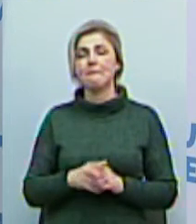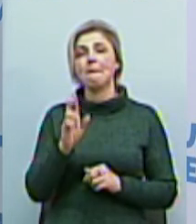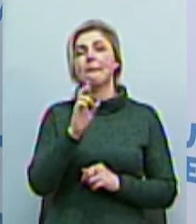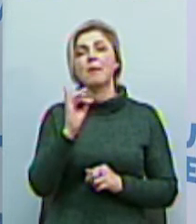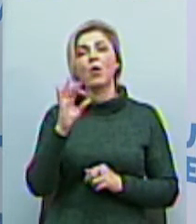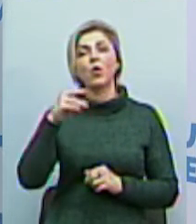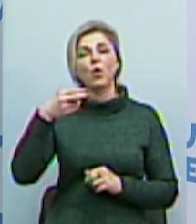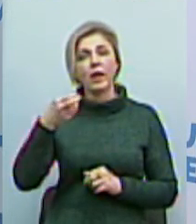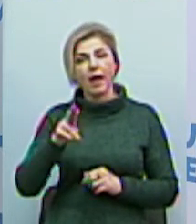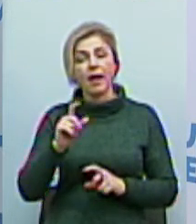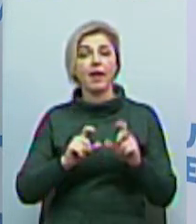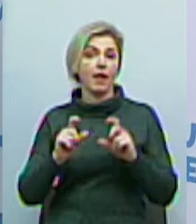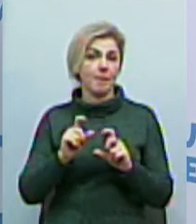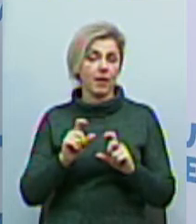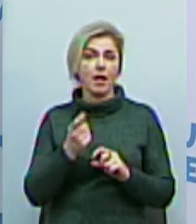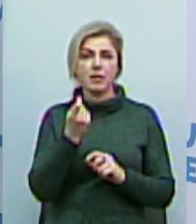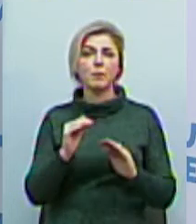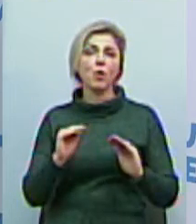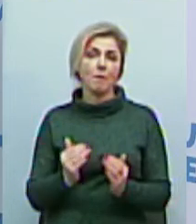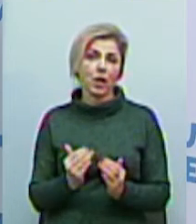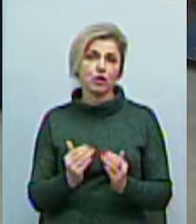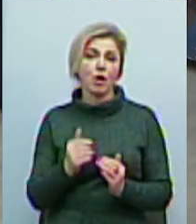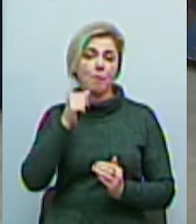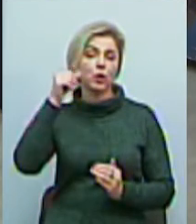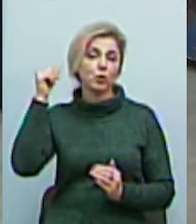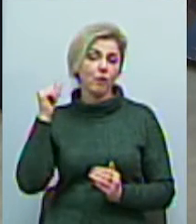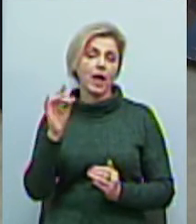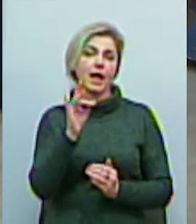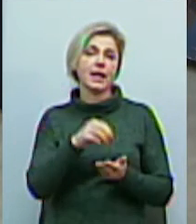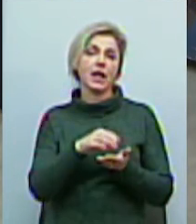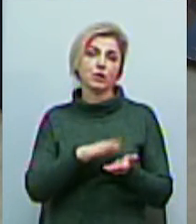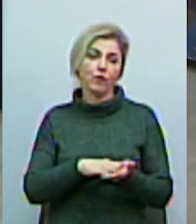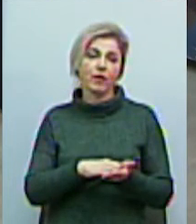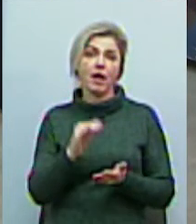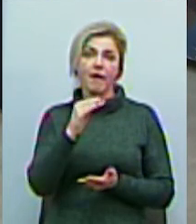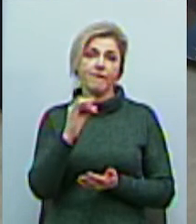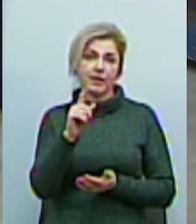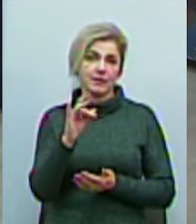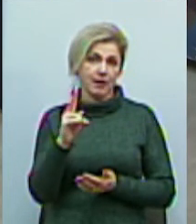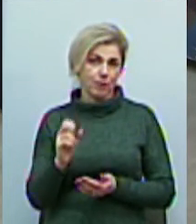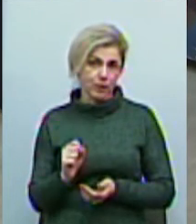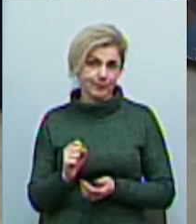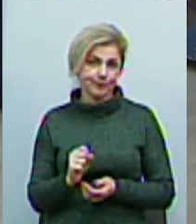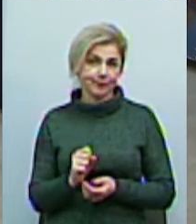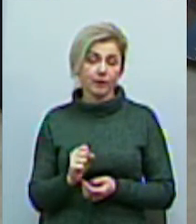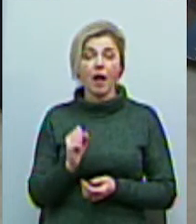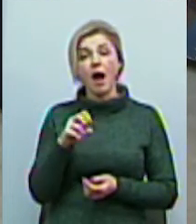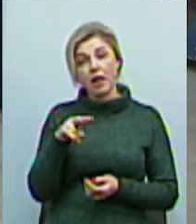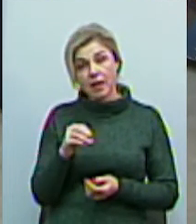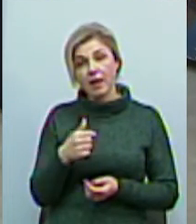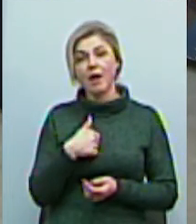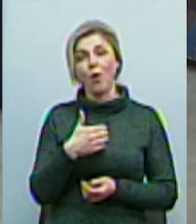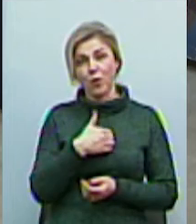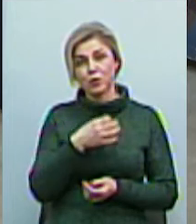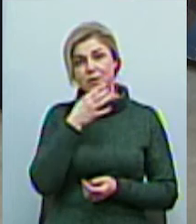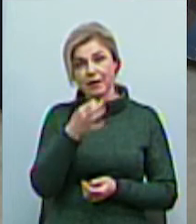Біологія, хімія, чомусь трішки менше в минулому році зареєструвалися до фізики. Але я хочу сказати,